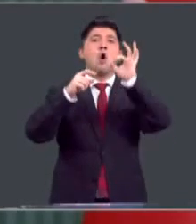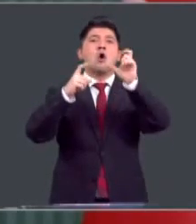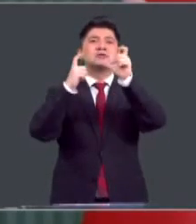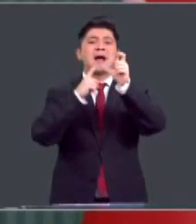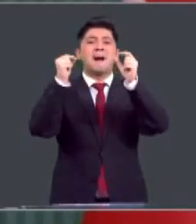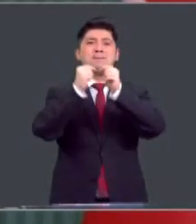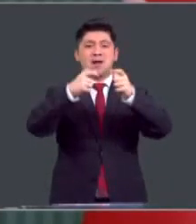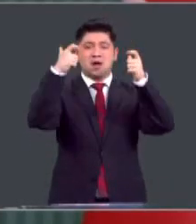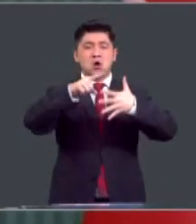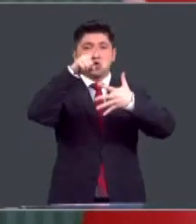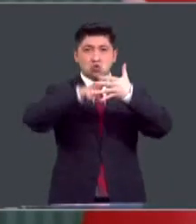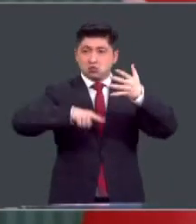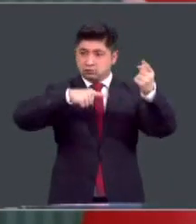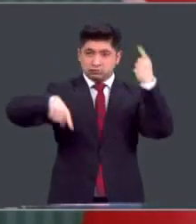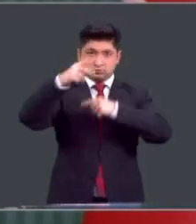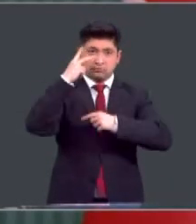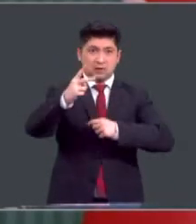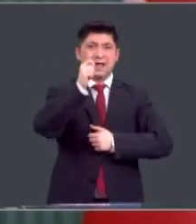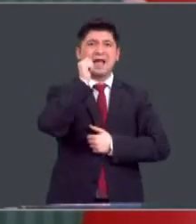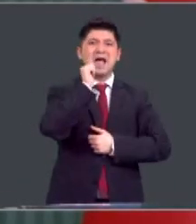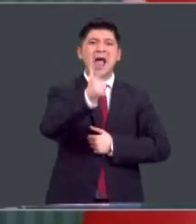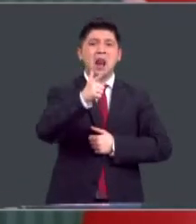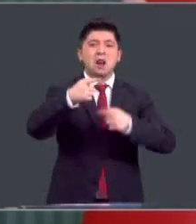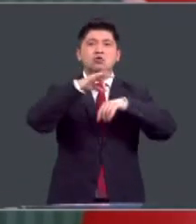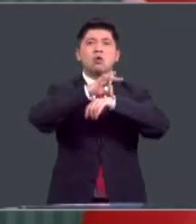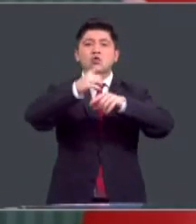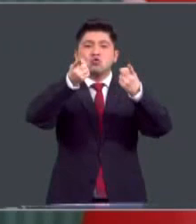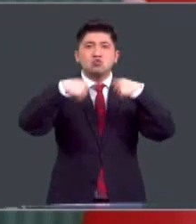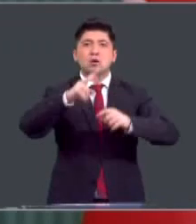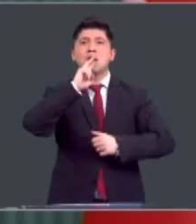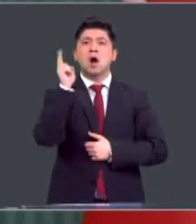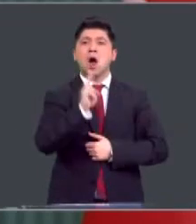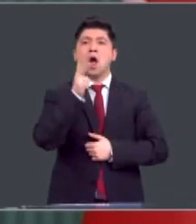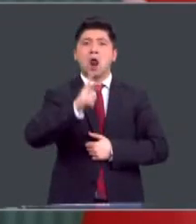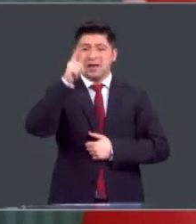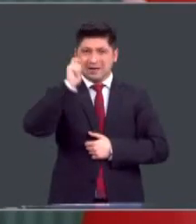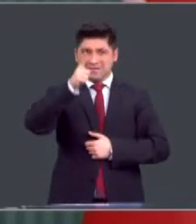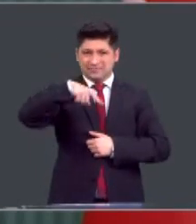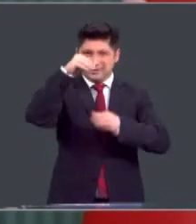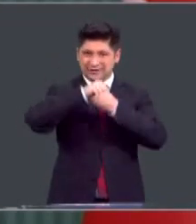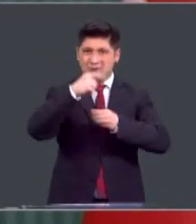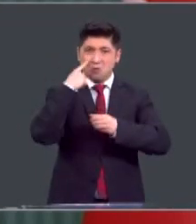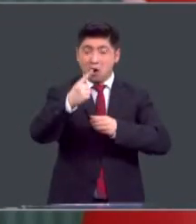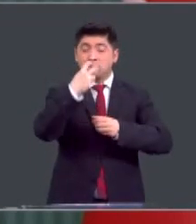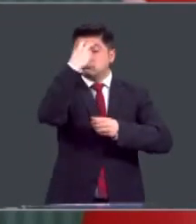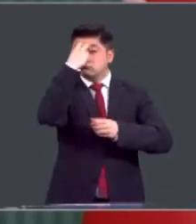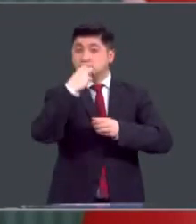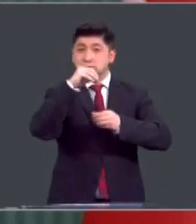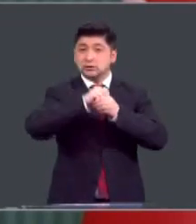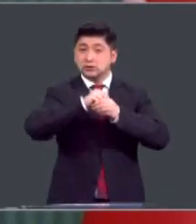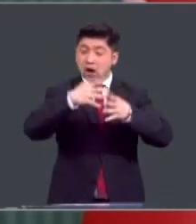bölgeleri yönetimlerinden il hıfzısıhha kurulu kararlarının uygulanması hususunda hassasiyet